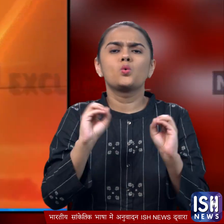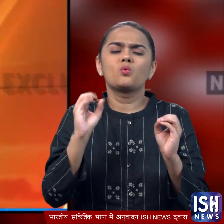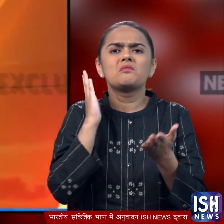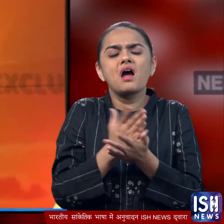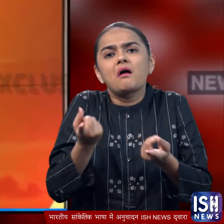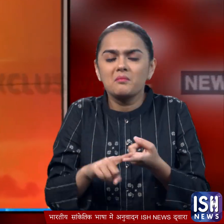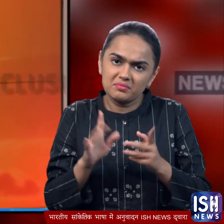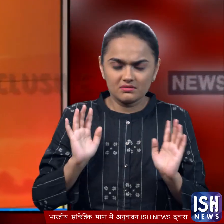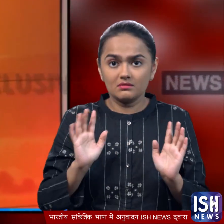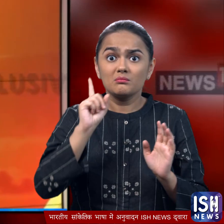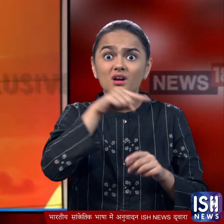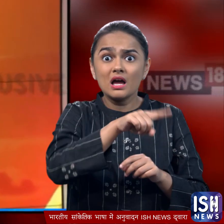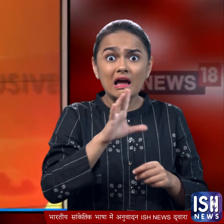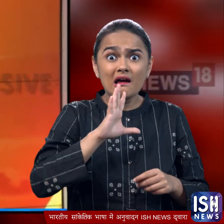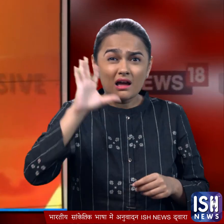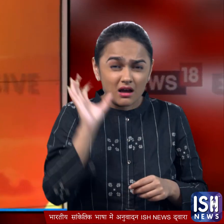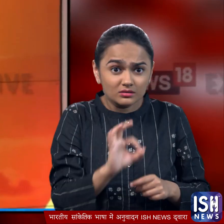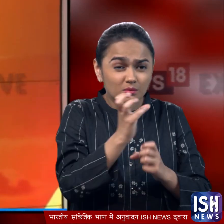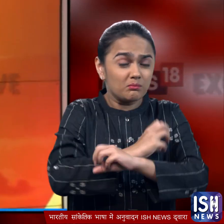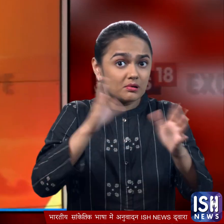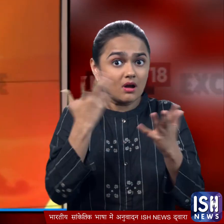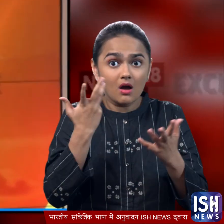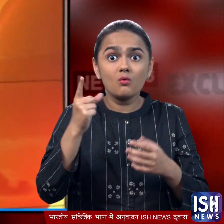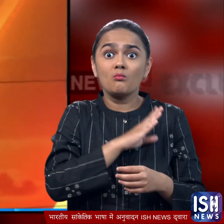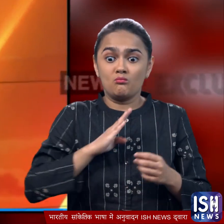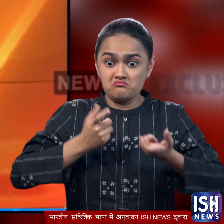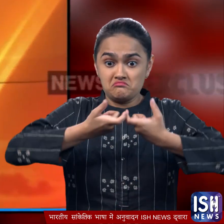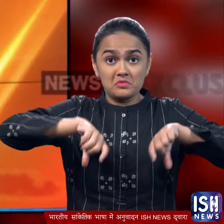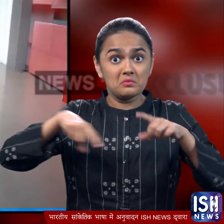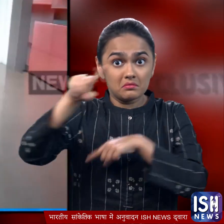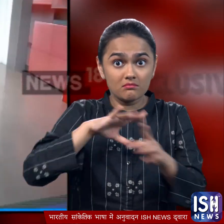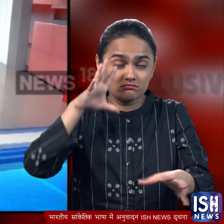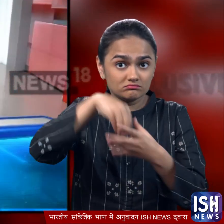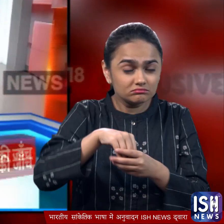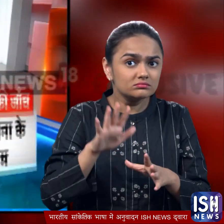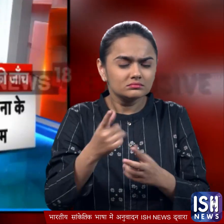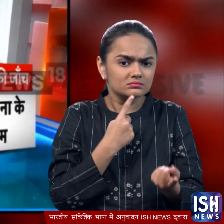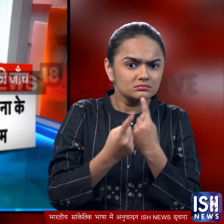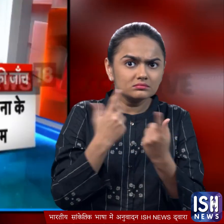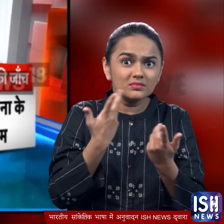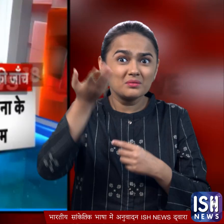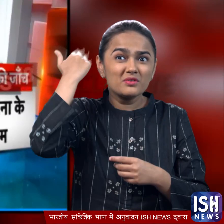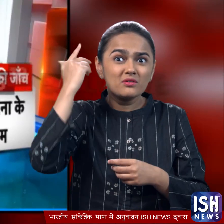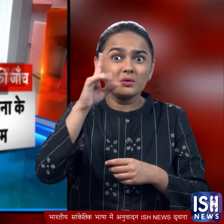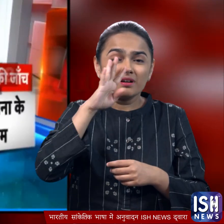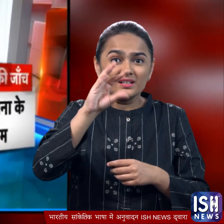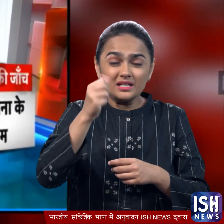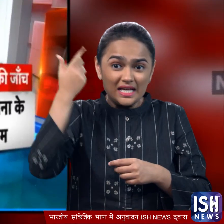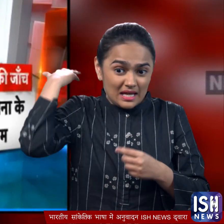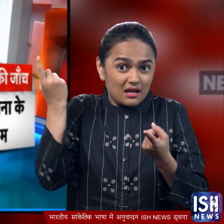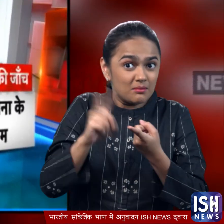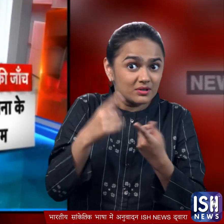लेकिन INS रणवीर में हुए धमाके की असल वजह पता करने के लिए बोर्ड ऑफ इंक्वायरी का गठन कर दिया गया, क्योंकि 1986 में नौसेना में शामिल हुआ यह